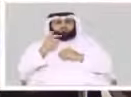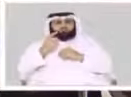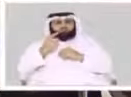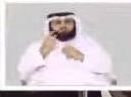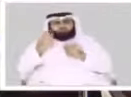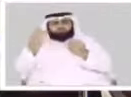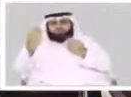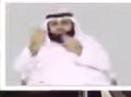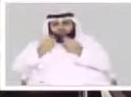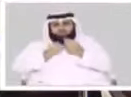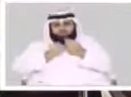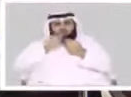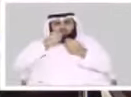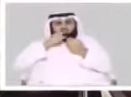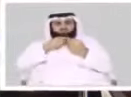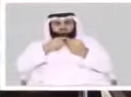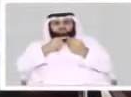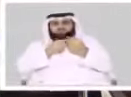يقابل